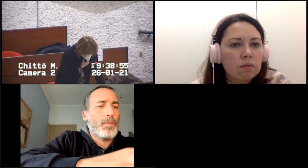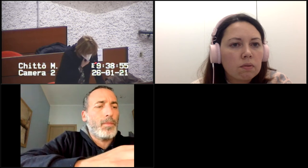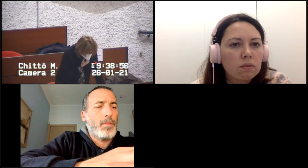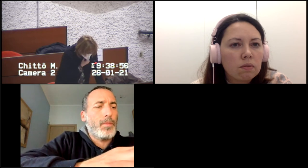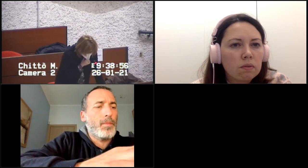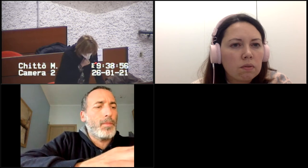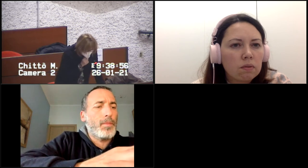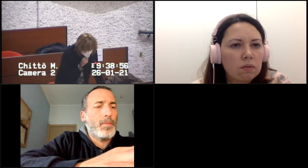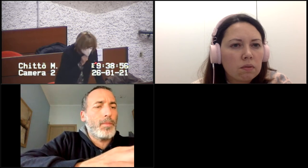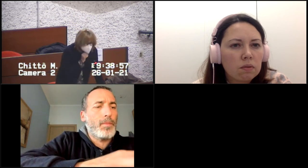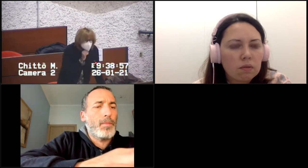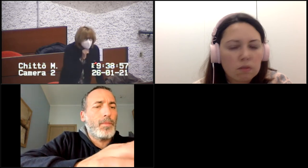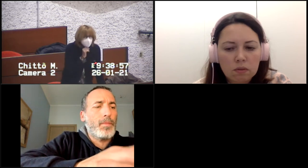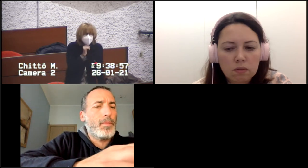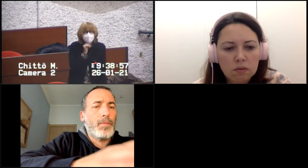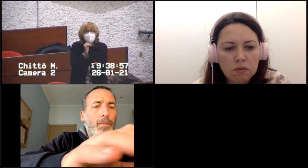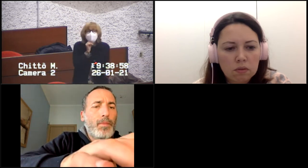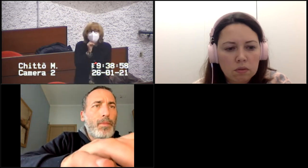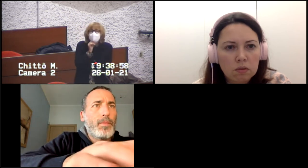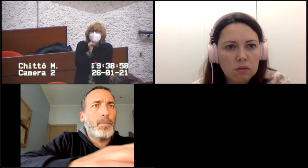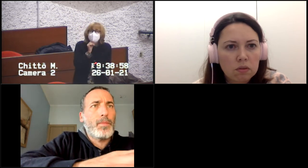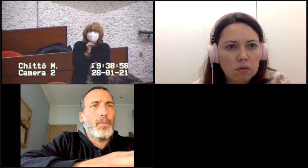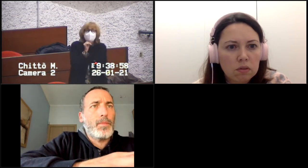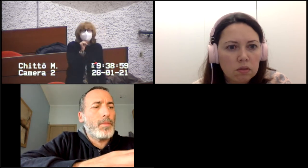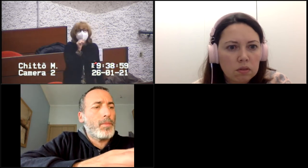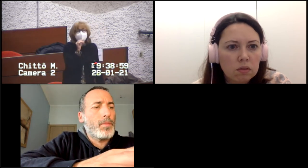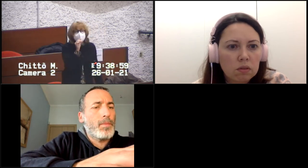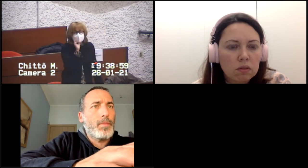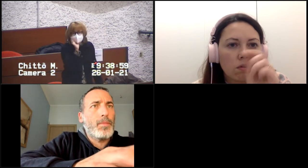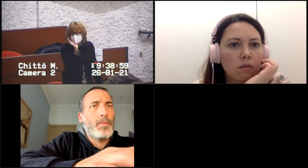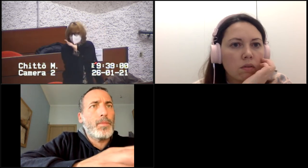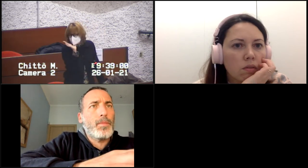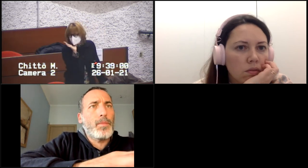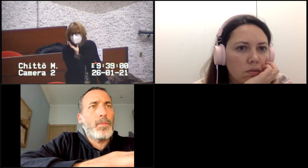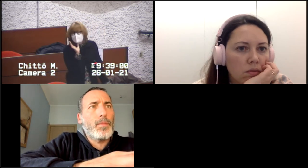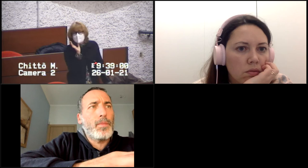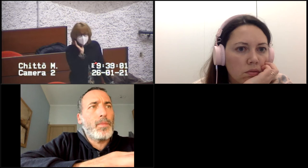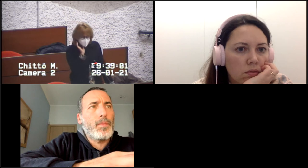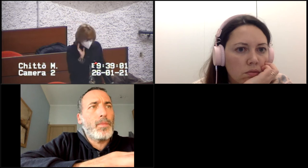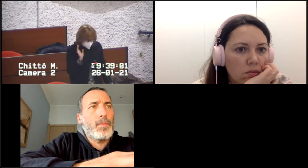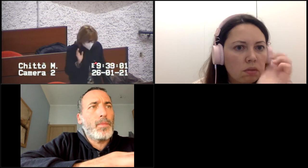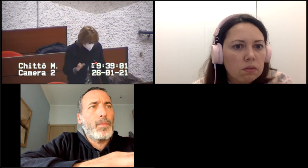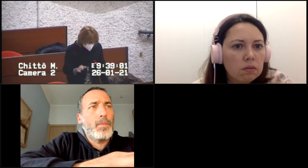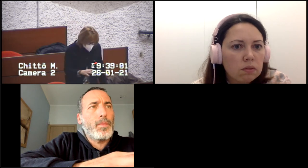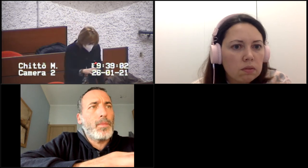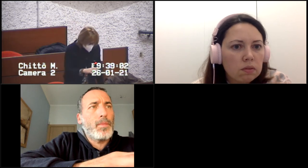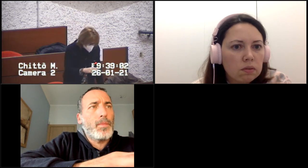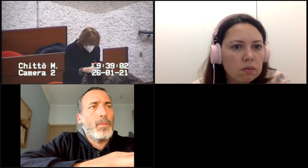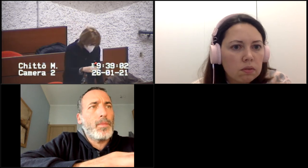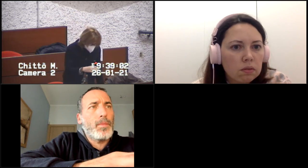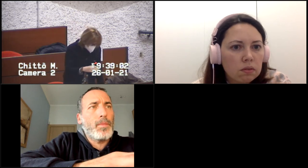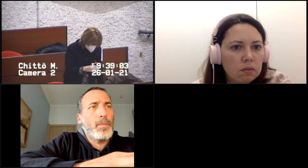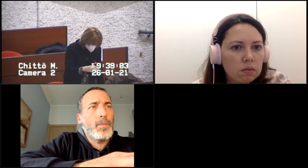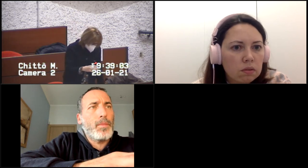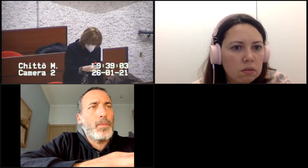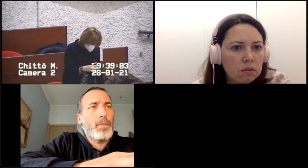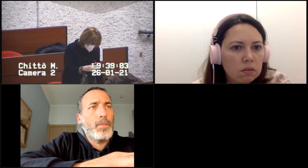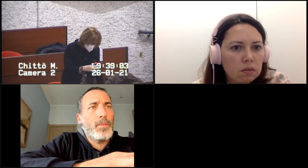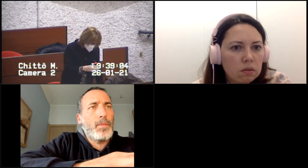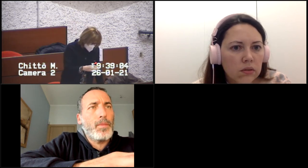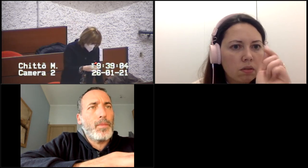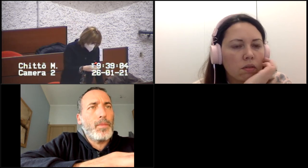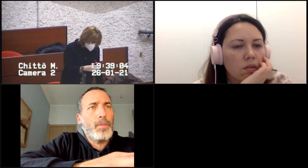sorveglianza. Guardate, è vero che stiamo parlando di altre aree, ma questa parte qui, questa